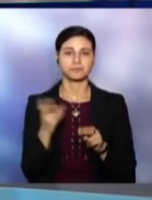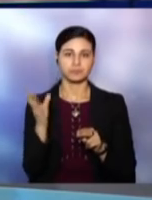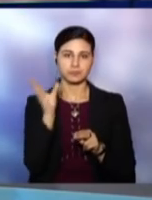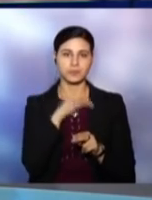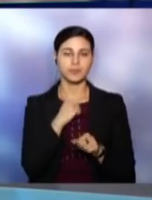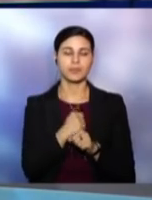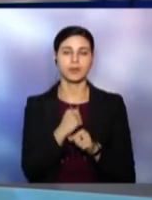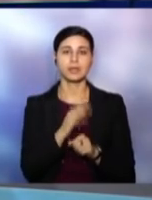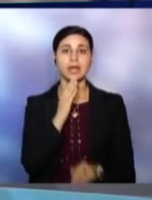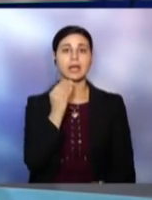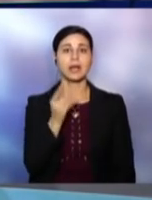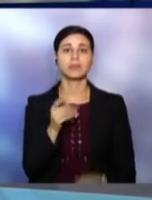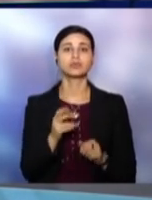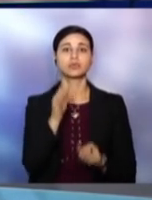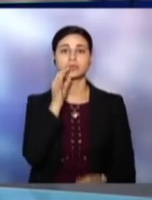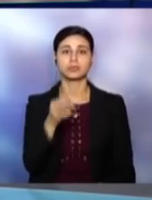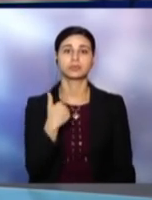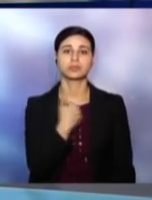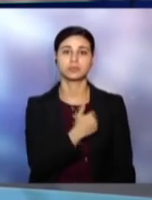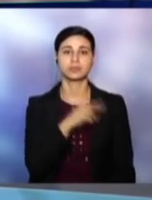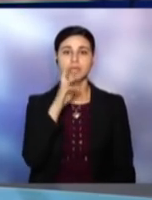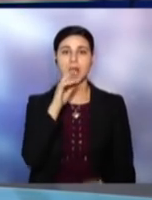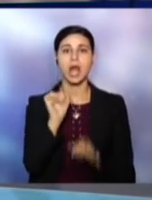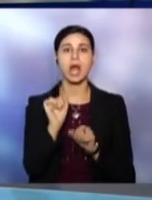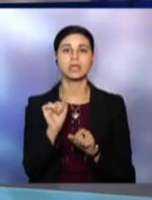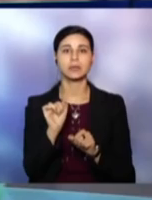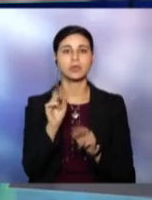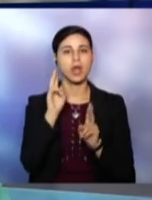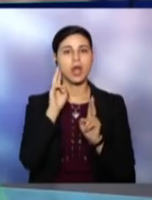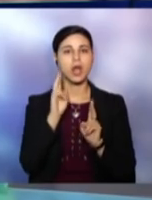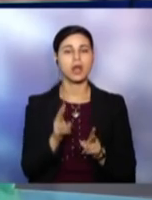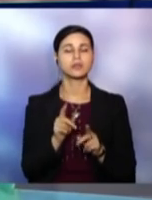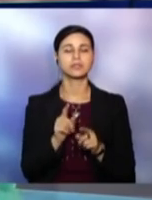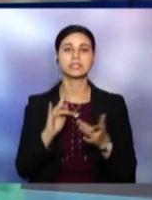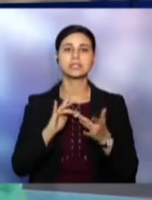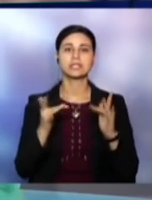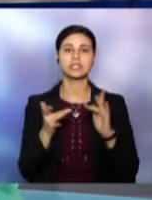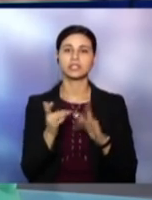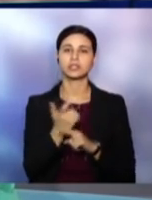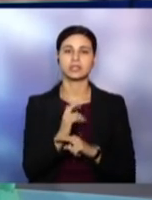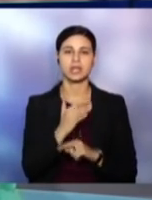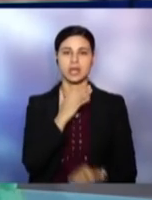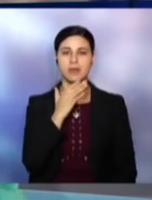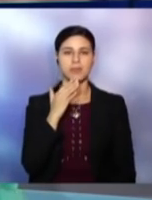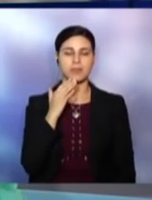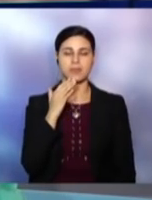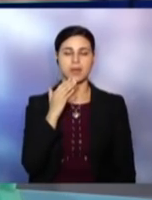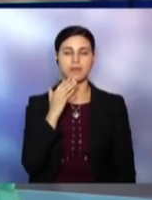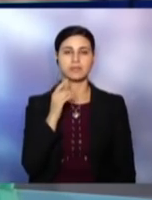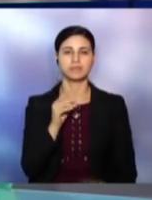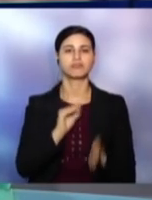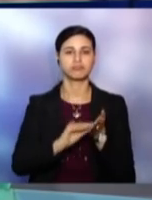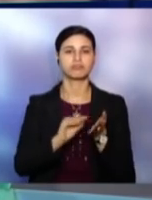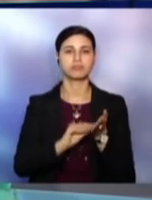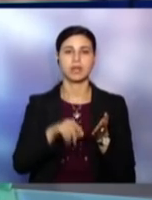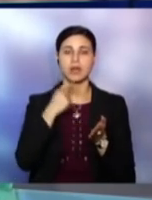ეხლა ქალბატონს არ შეიძლება არ უპასუხო ანტიბიოტიკო თერაპიასთან, არ ვიცი, ინტერნეტში ძალიან ბევრი იწერება